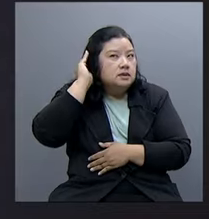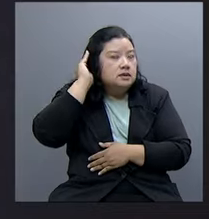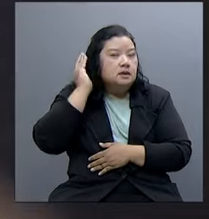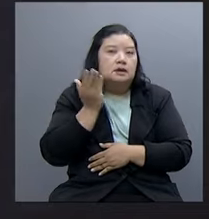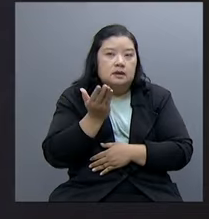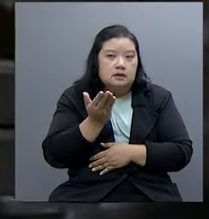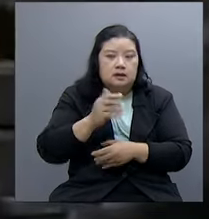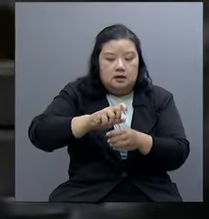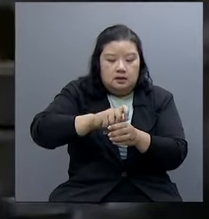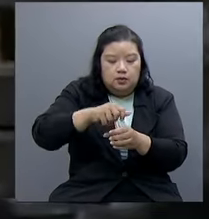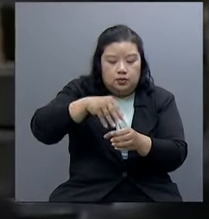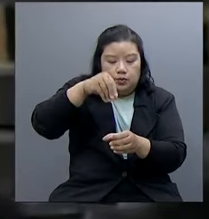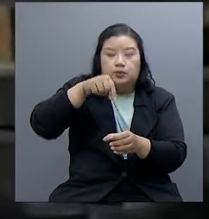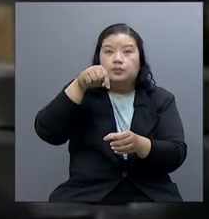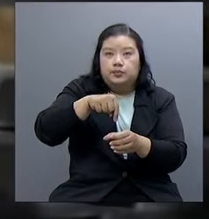jealous ofD.Banjoo ?